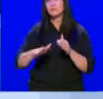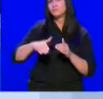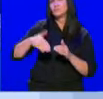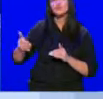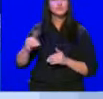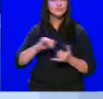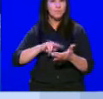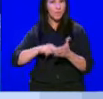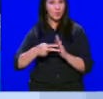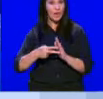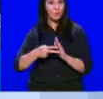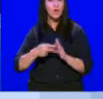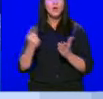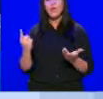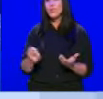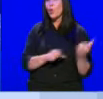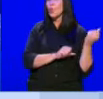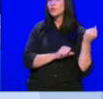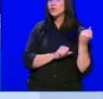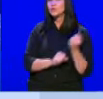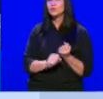но конституционните имплантации